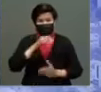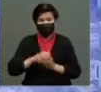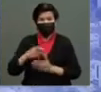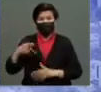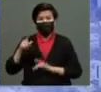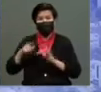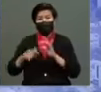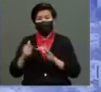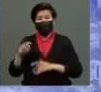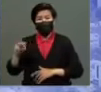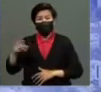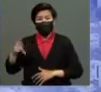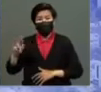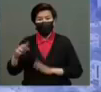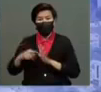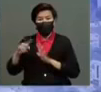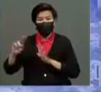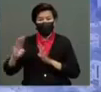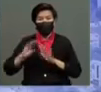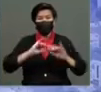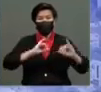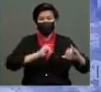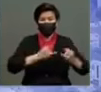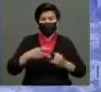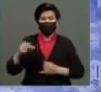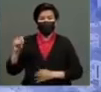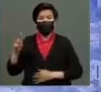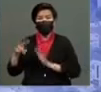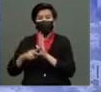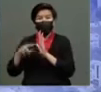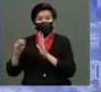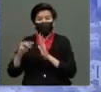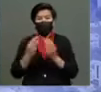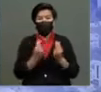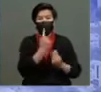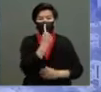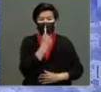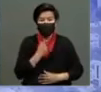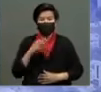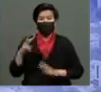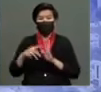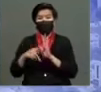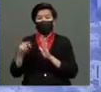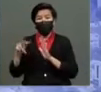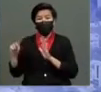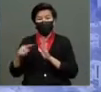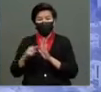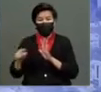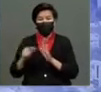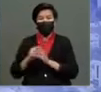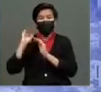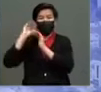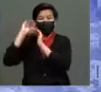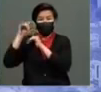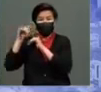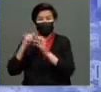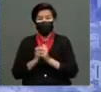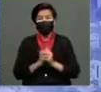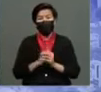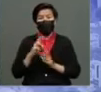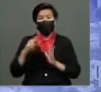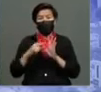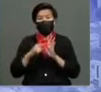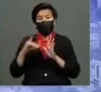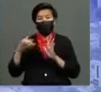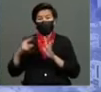าย3คือจตุจักร4ปทุมวัน5ดินแดง6วัฒนา7ลาดพร้าว8ราชเทวี